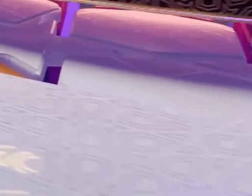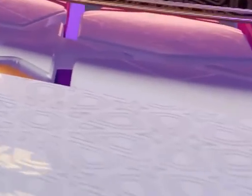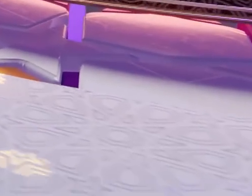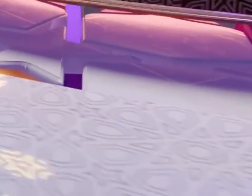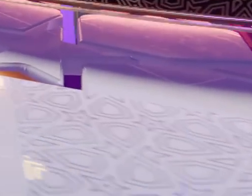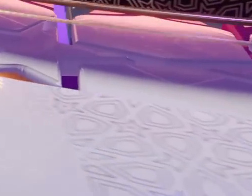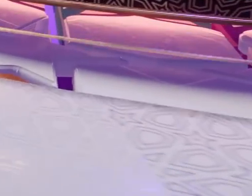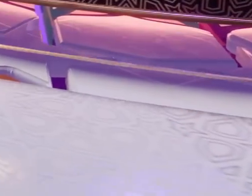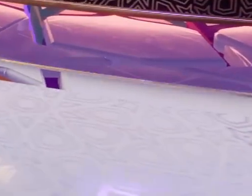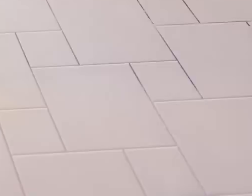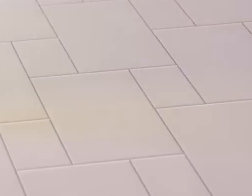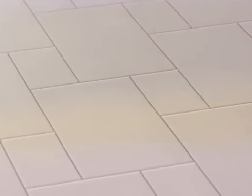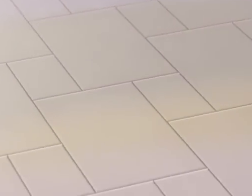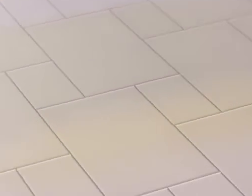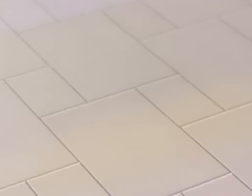Waj'alhu lana